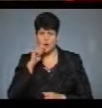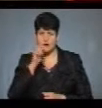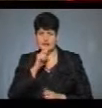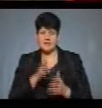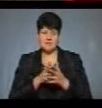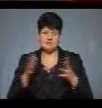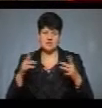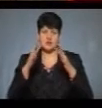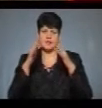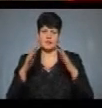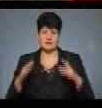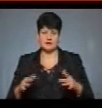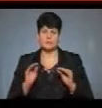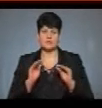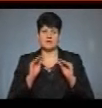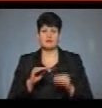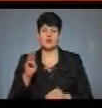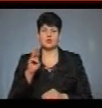ялинка з круасанів встановили в Шумську.